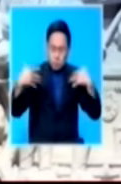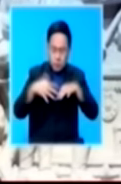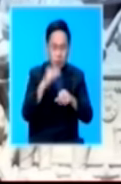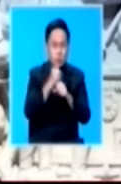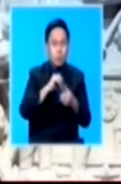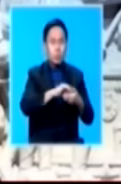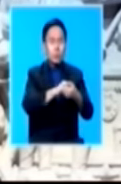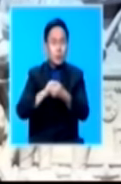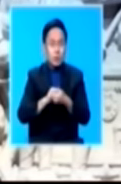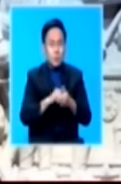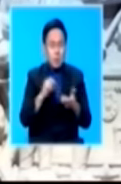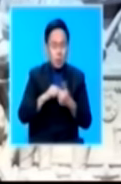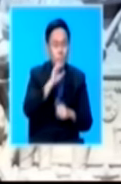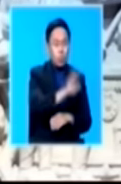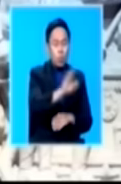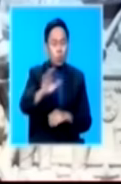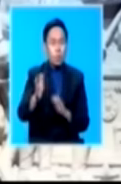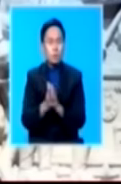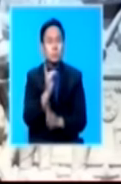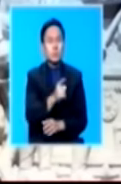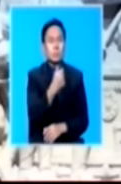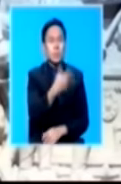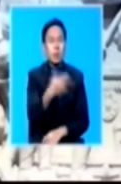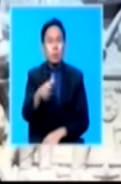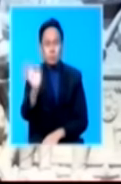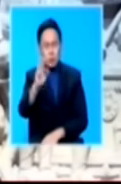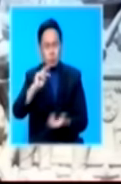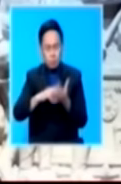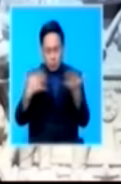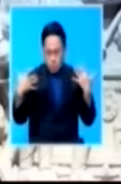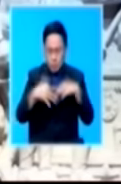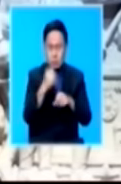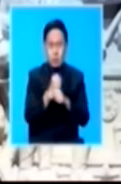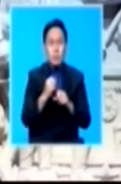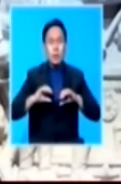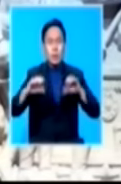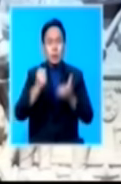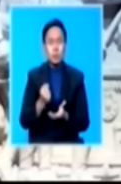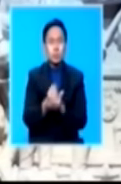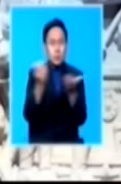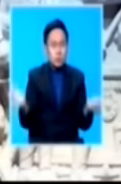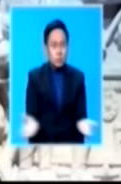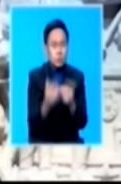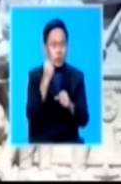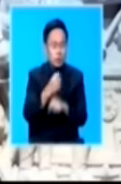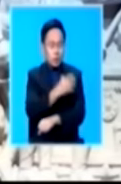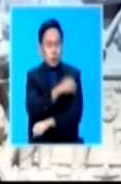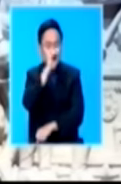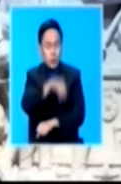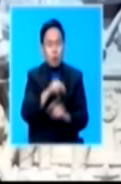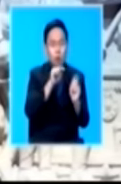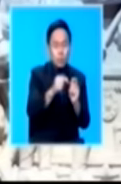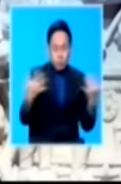ม่ใช่พื้นที่ที่แต่ท้องถิ่นเขามีอยู่แล้วเขาได้อยู่แล้วเขาทำอยู่แล้วถ้ารัฐไม่ไปเสริมการเชื่อมโยงระหว่างท้องถิ่นนี้กับโน่นอำเภอนี้อำเ